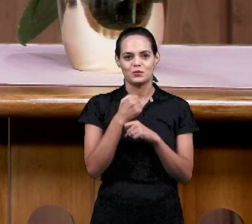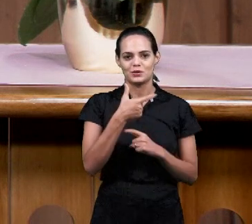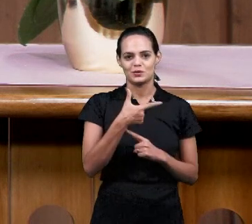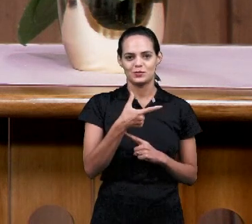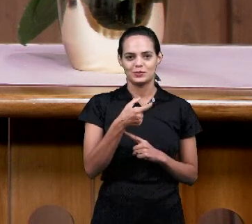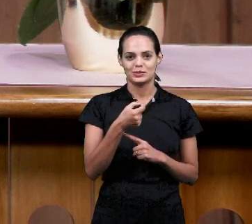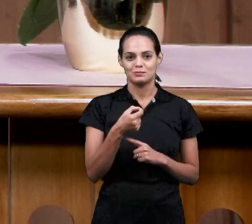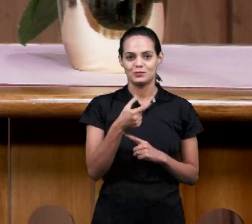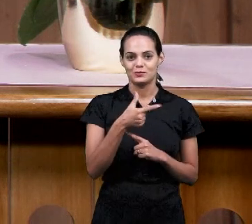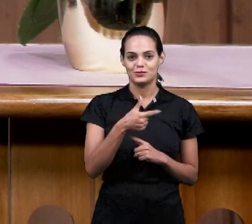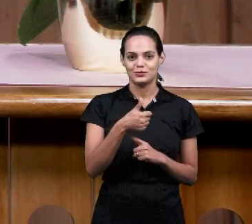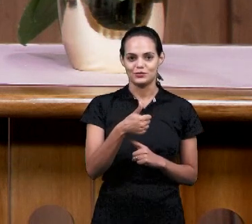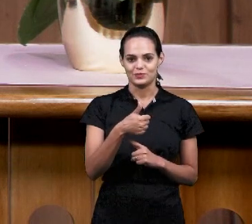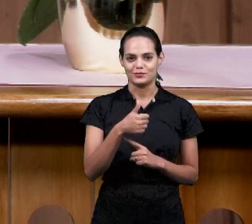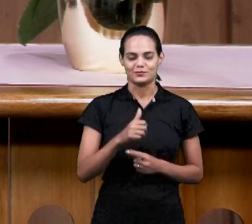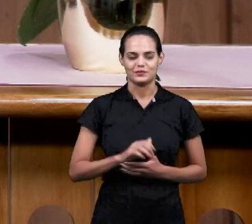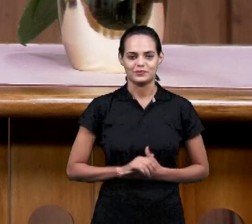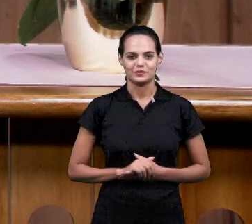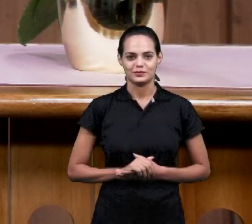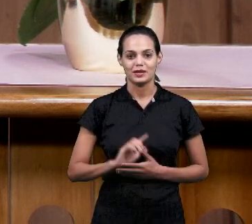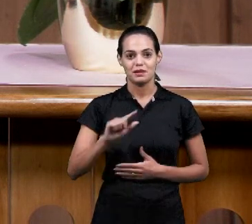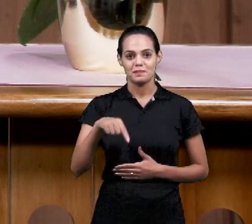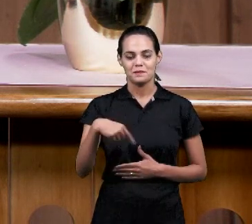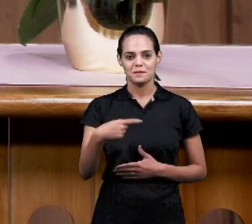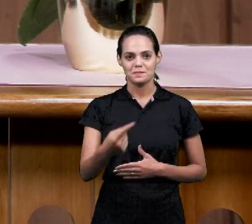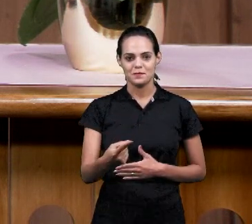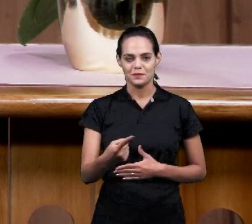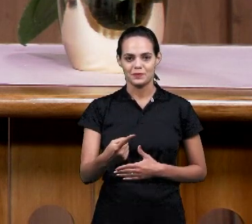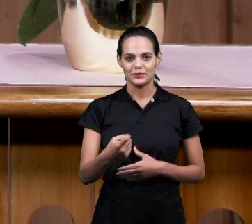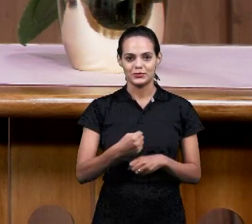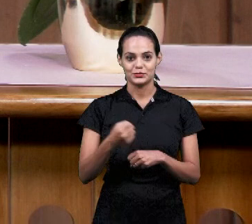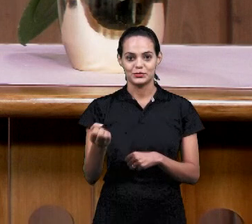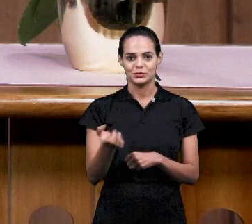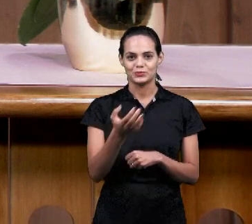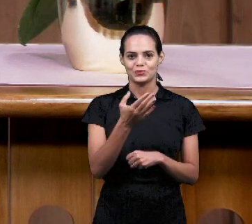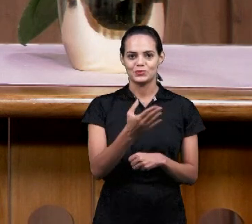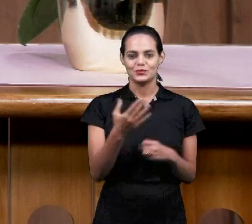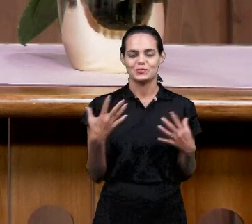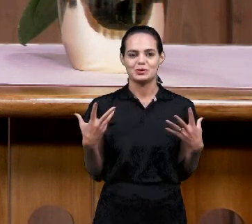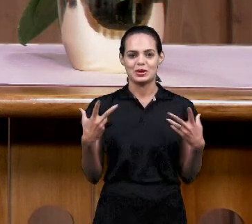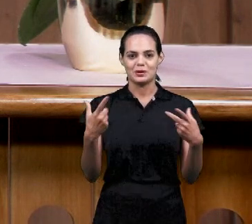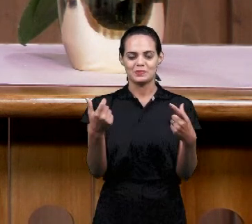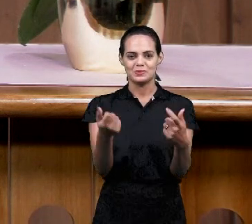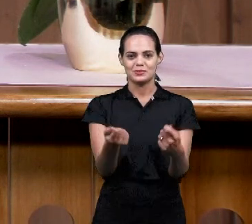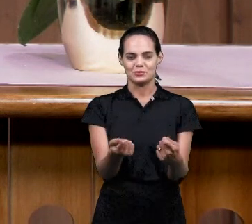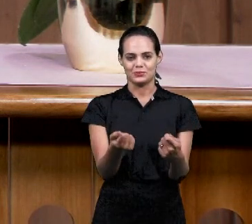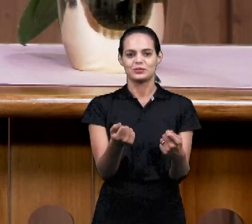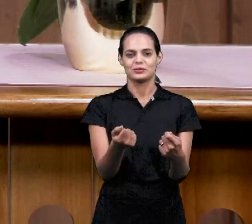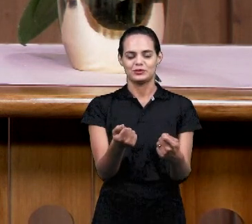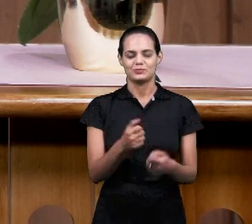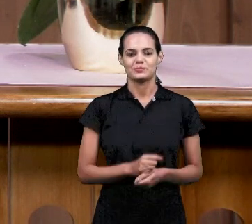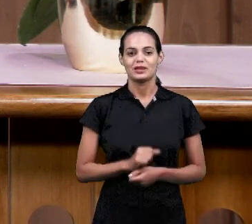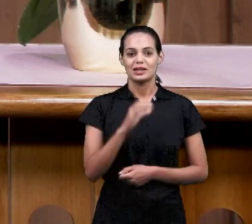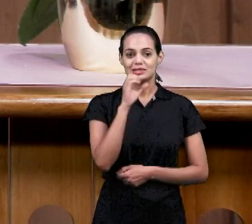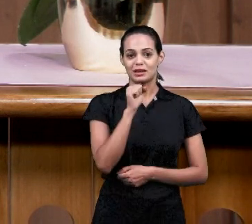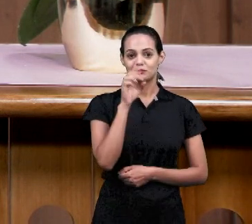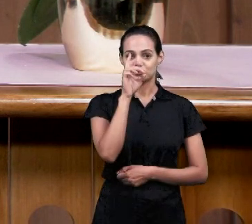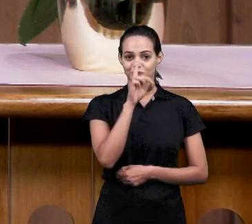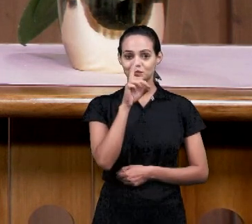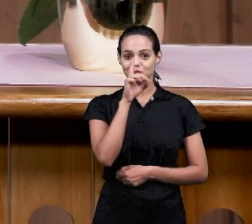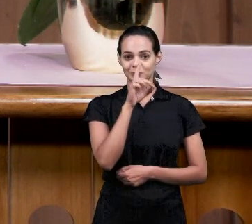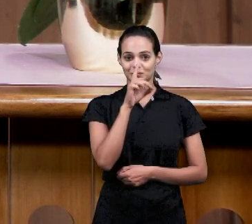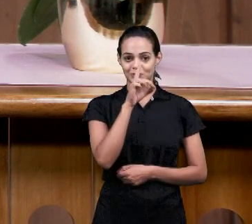2021. Après un passage d'année merveilleux, un week-end de pied du Seigneur, nous